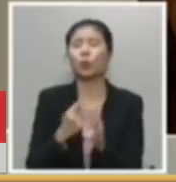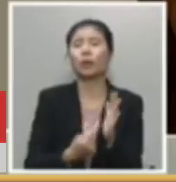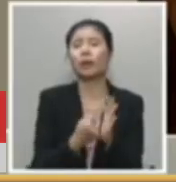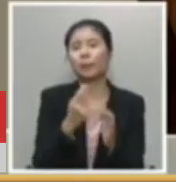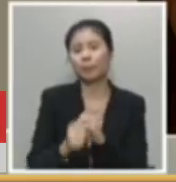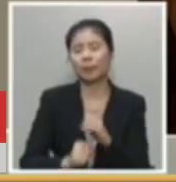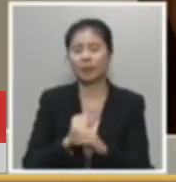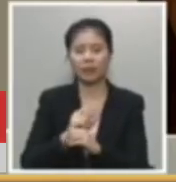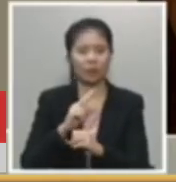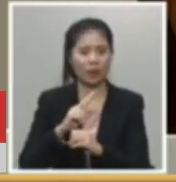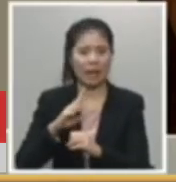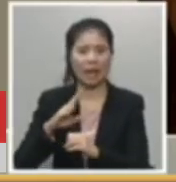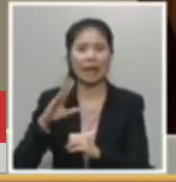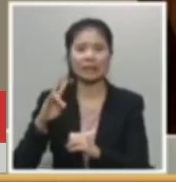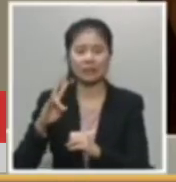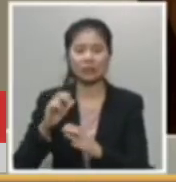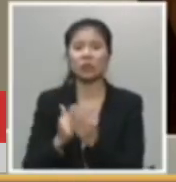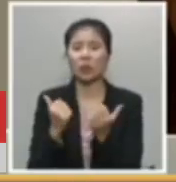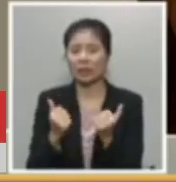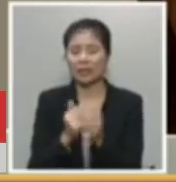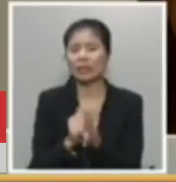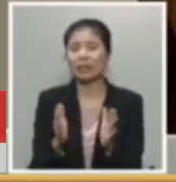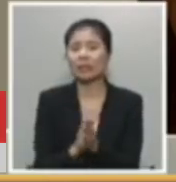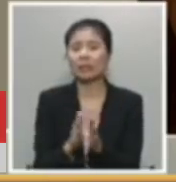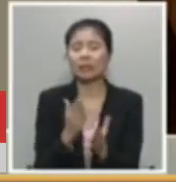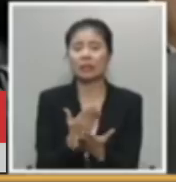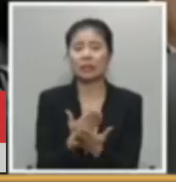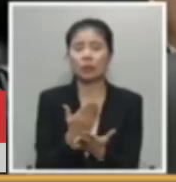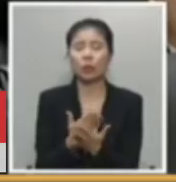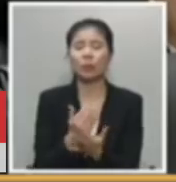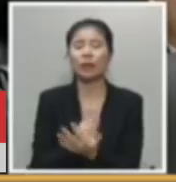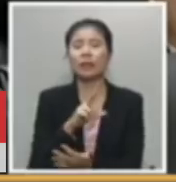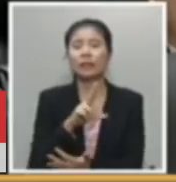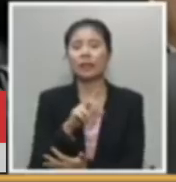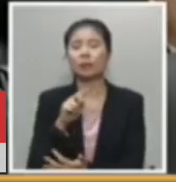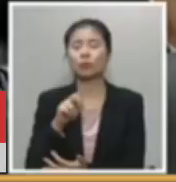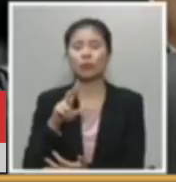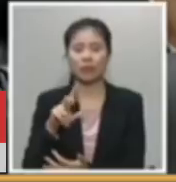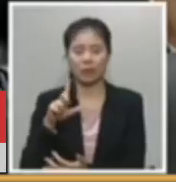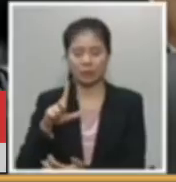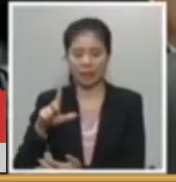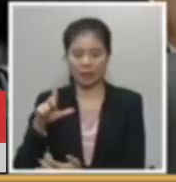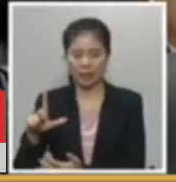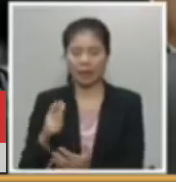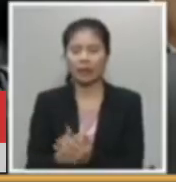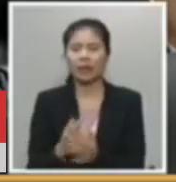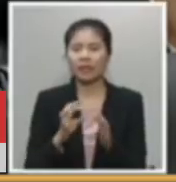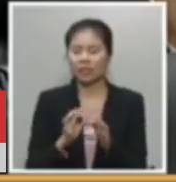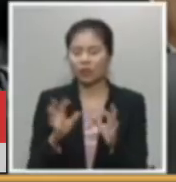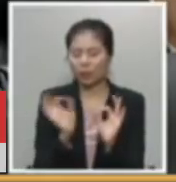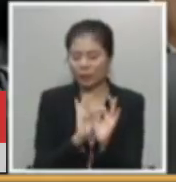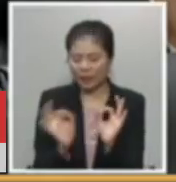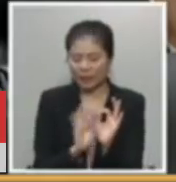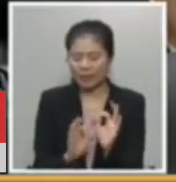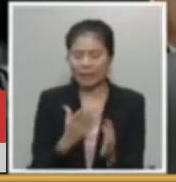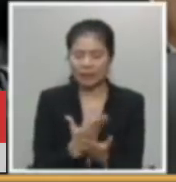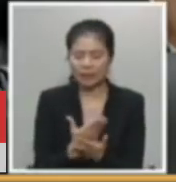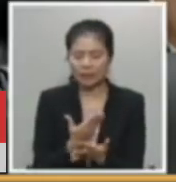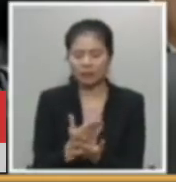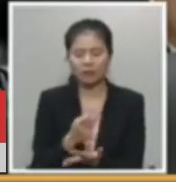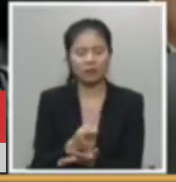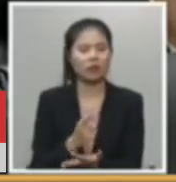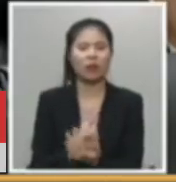เนี่ยตอนนี้ประมาณ3ล้านล้านแล้วครับที่ท่านกู้2ครับไม่มีรายละเอียดครับงบประมาณเนี่ยมันเลื่อนล